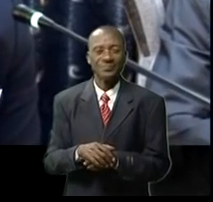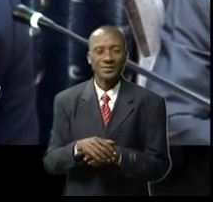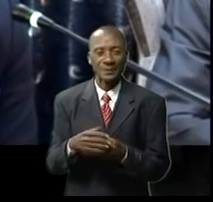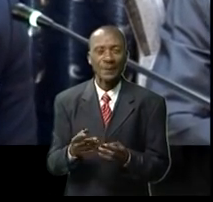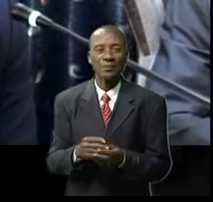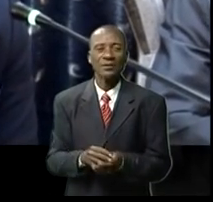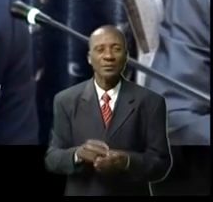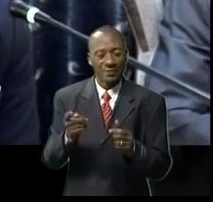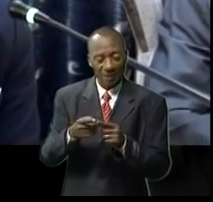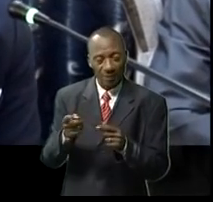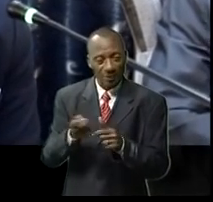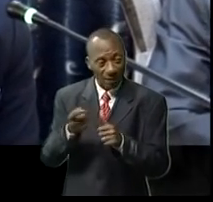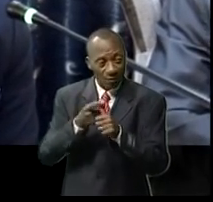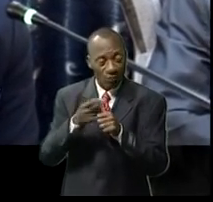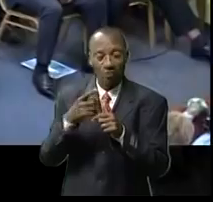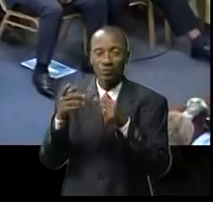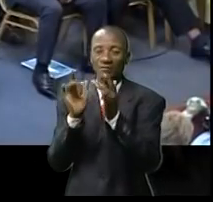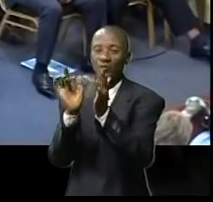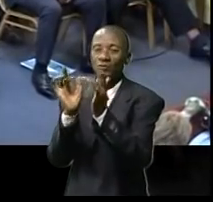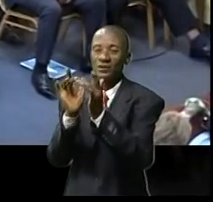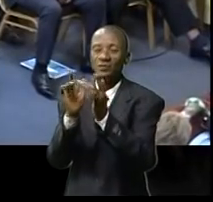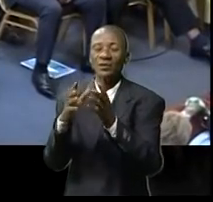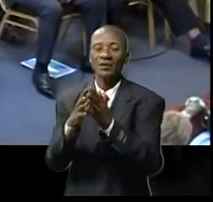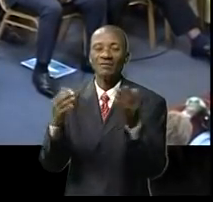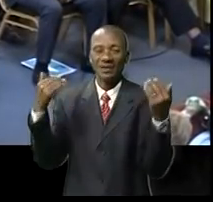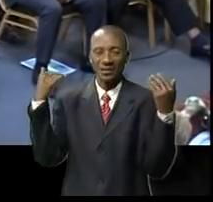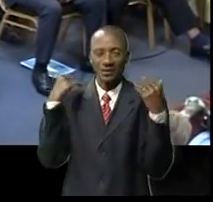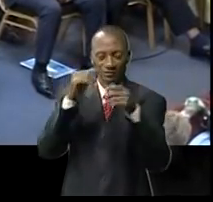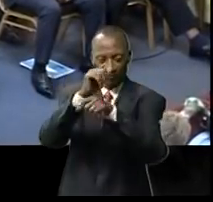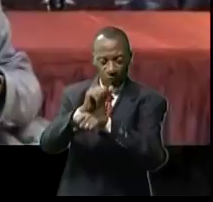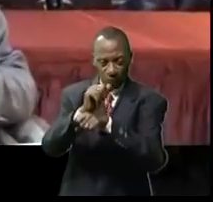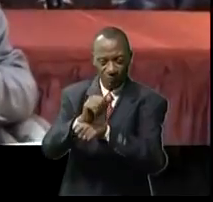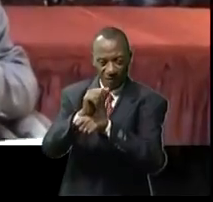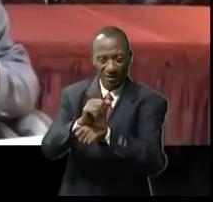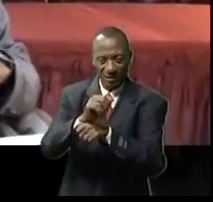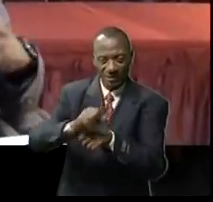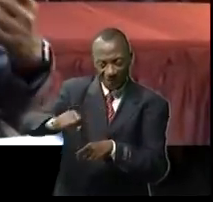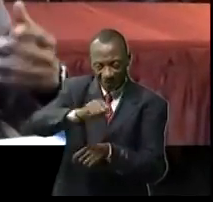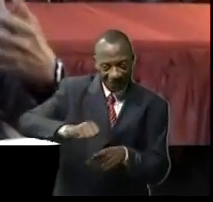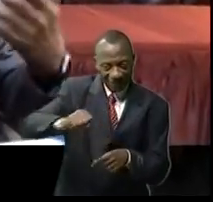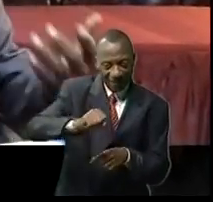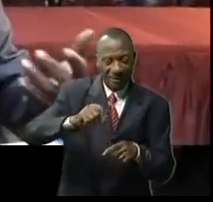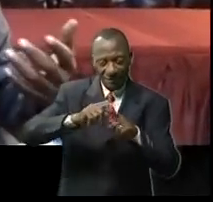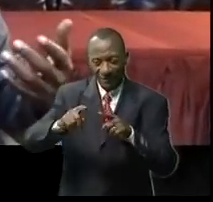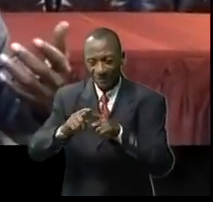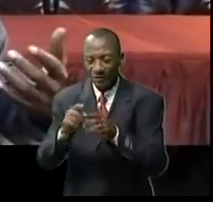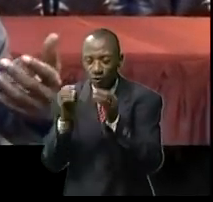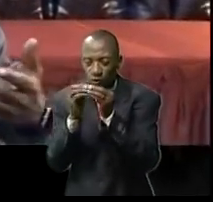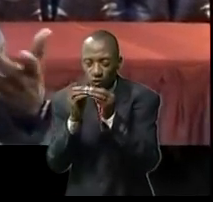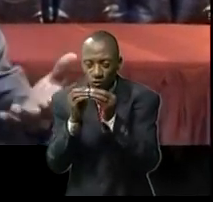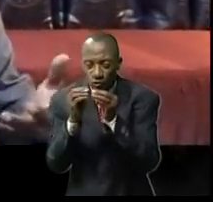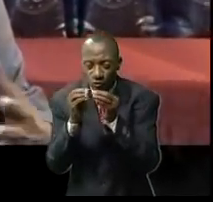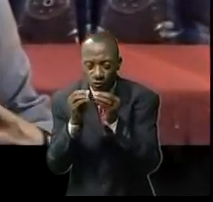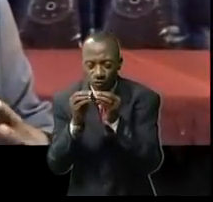soit de 2021 à 2025, est l'œuvre d'un digne fils de ses coins, les Mwamirugye Manizi de Nabushi. Et